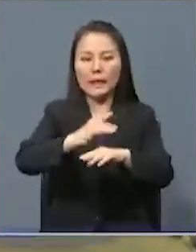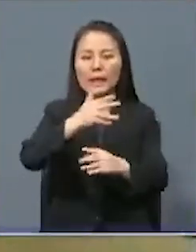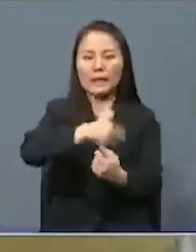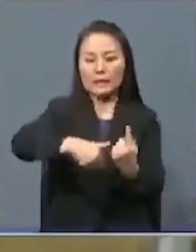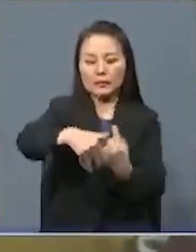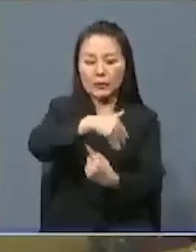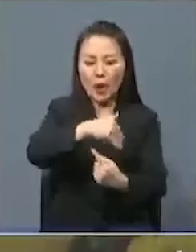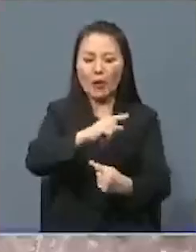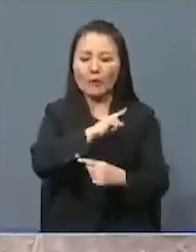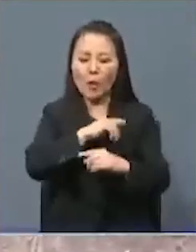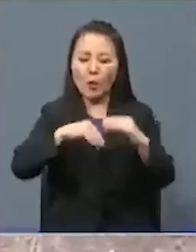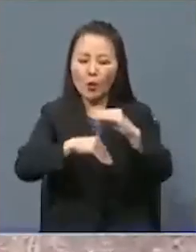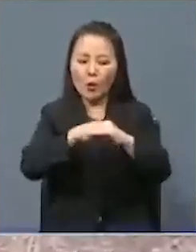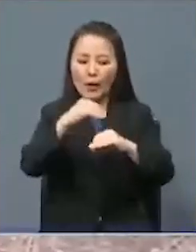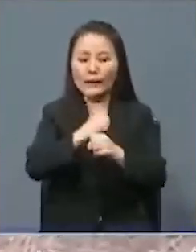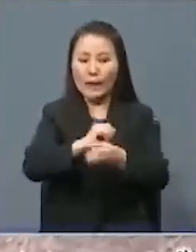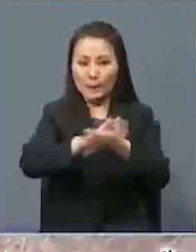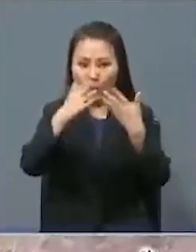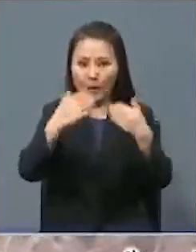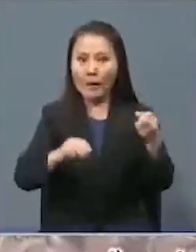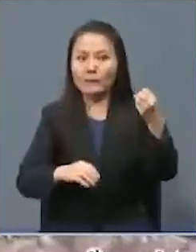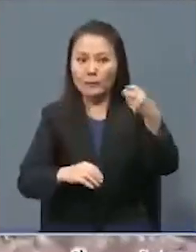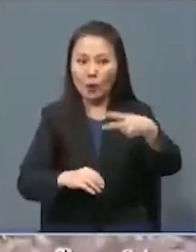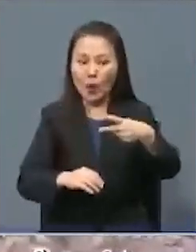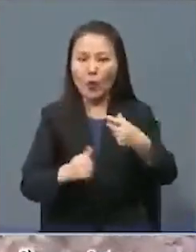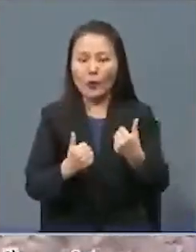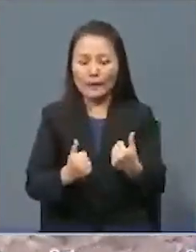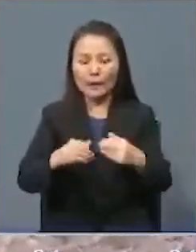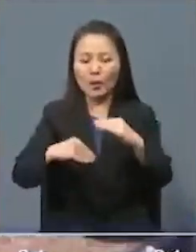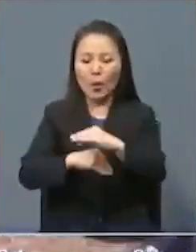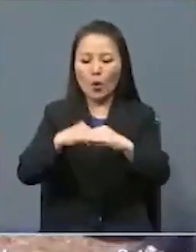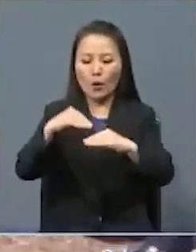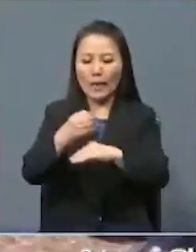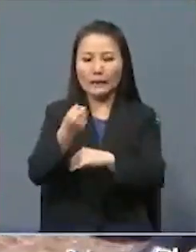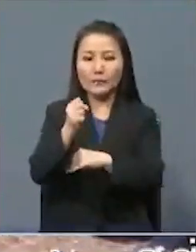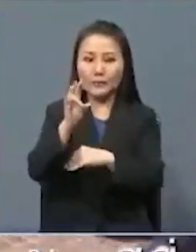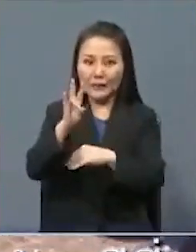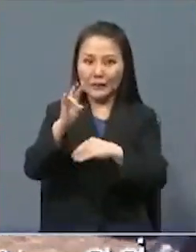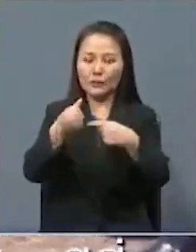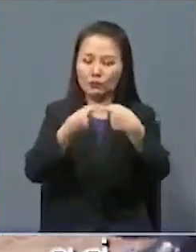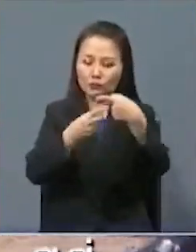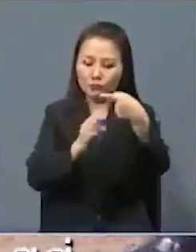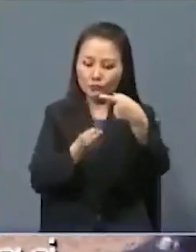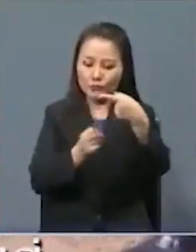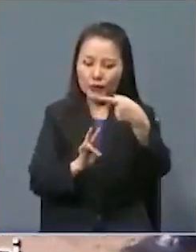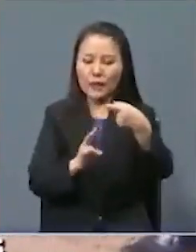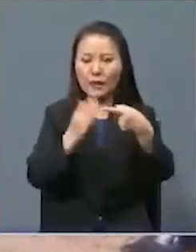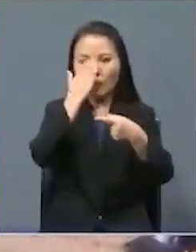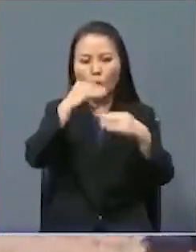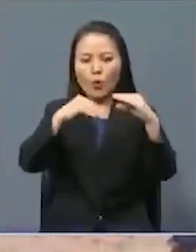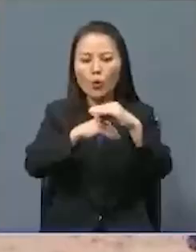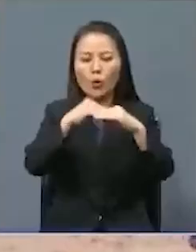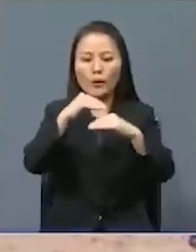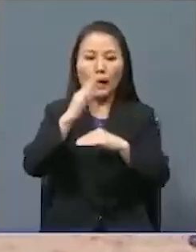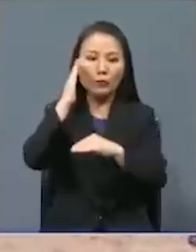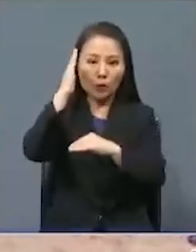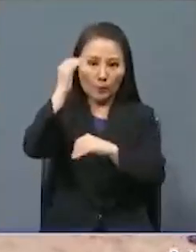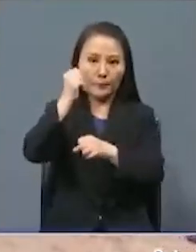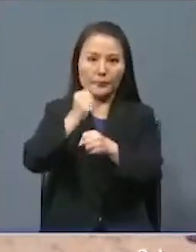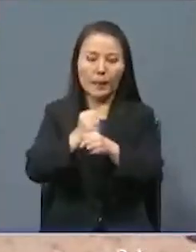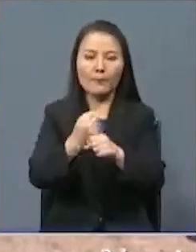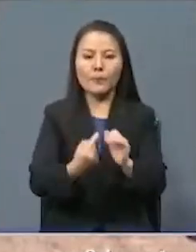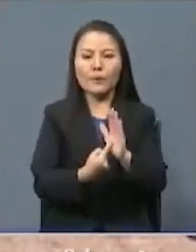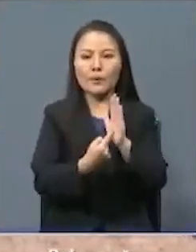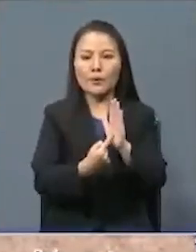สิ่งแวดล้อมดำเนินการแล้ว 2โครงการและวันนี้เปิดตัวเพิ่มอีก 17โครงการเฉลิมพระเกียรติที่จะดำเนินการในระยะต่อไป